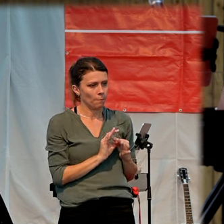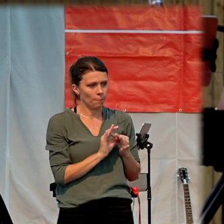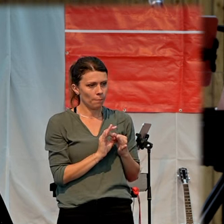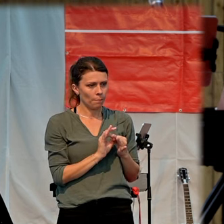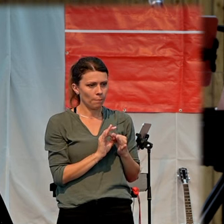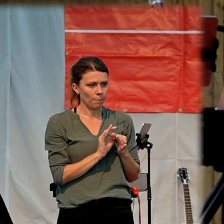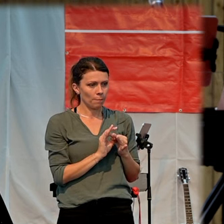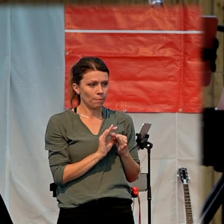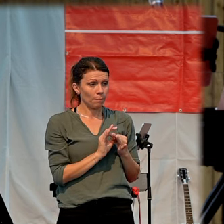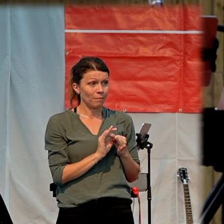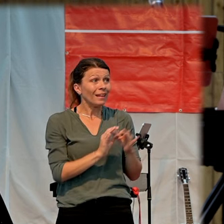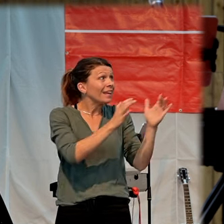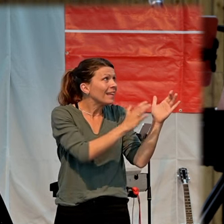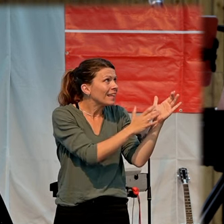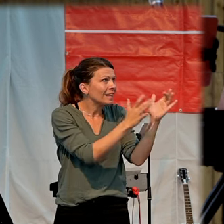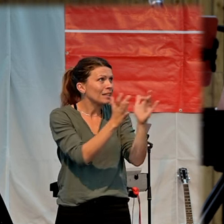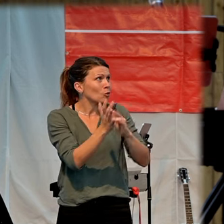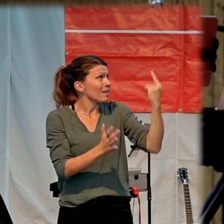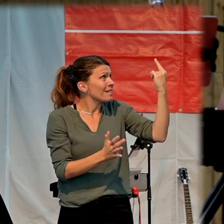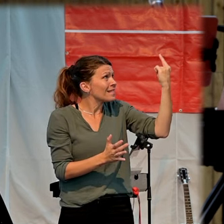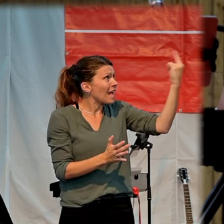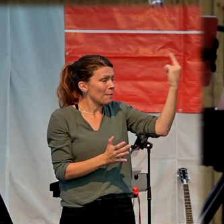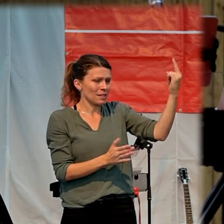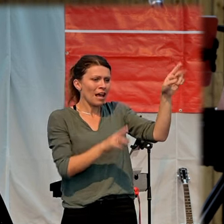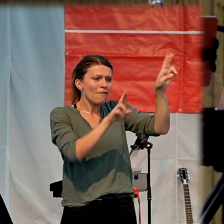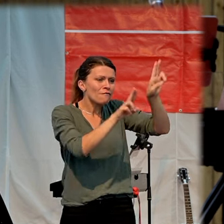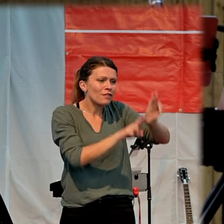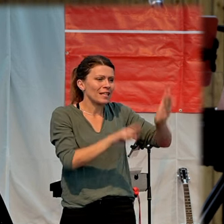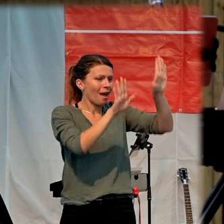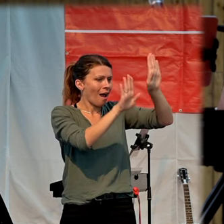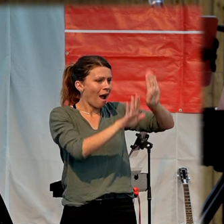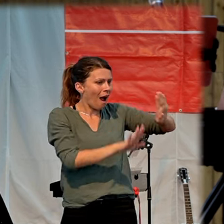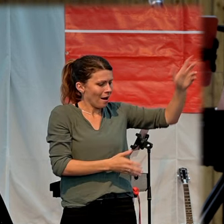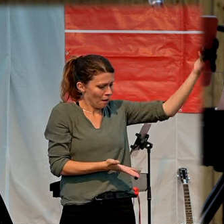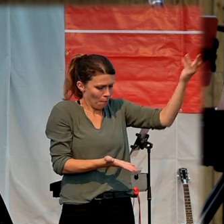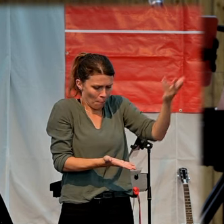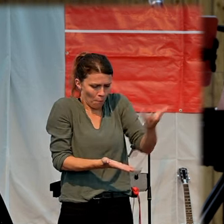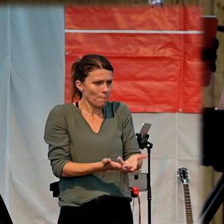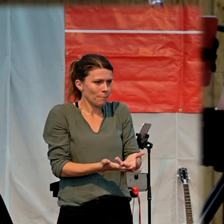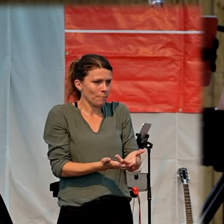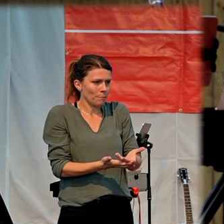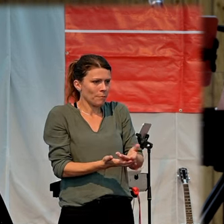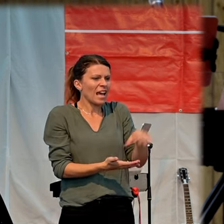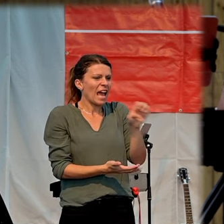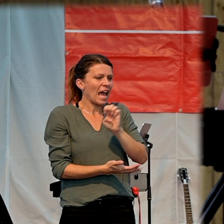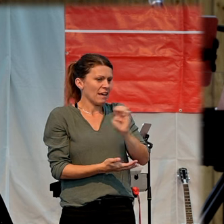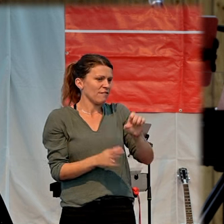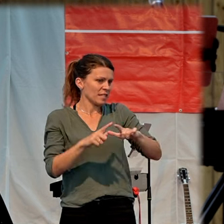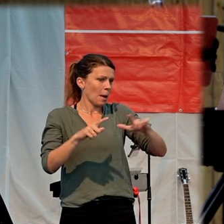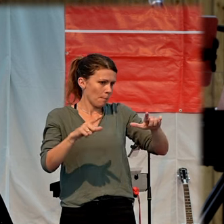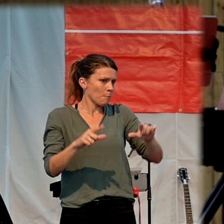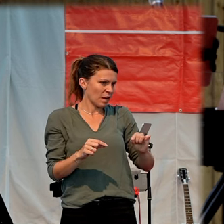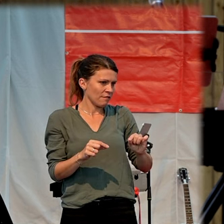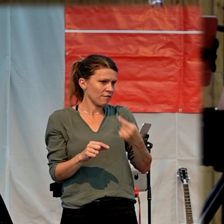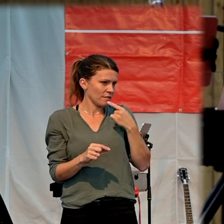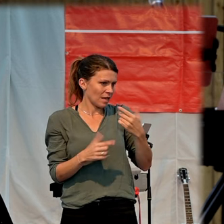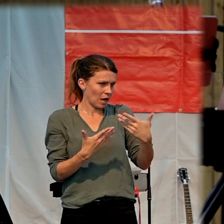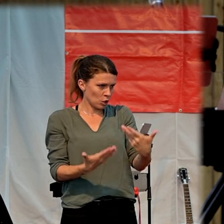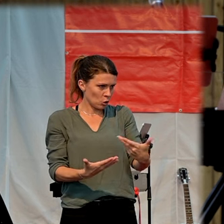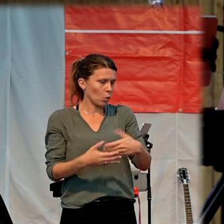Christus ist unser Friede, er ist unser Heil, heißt es im Epheserbrief Kapitel 2, Vers